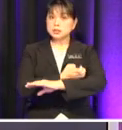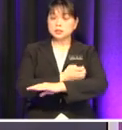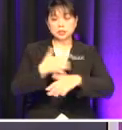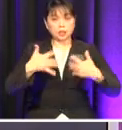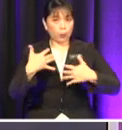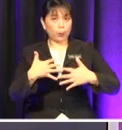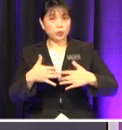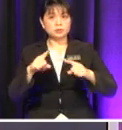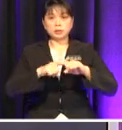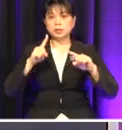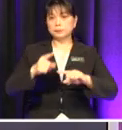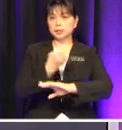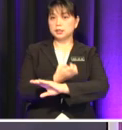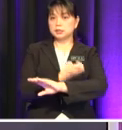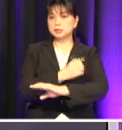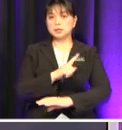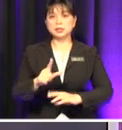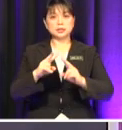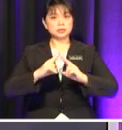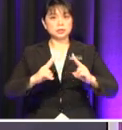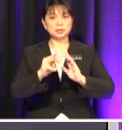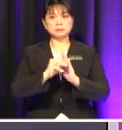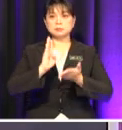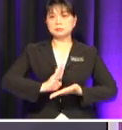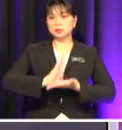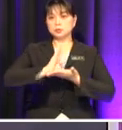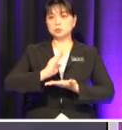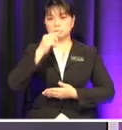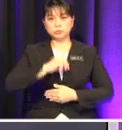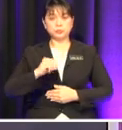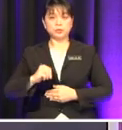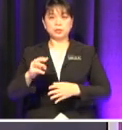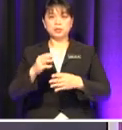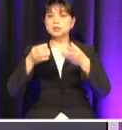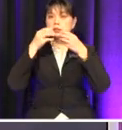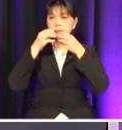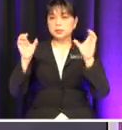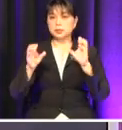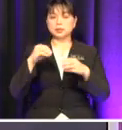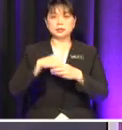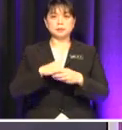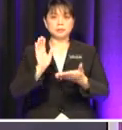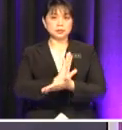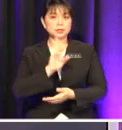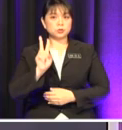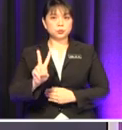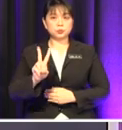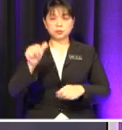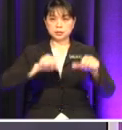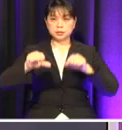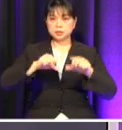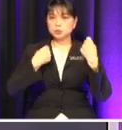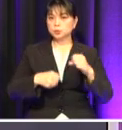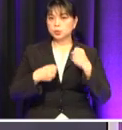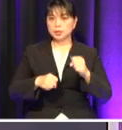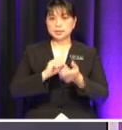inilah yang sangat membantu untuk mereka dapat Cemerlang dalam kertas Duo Saya suka jadi